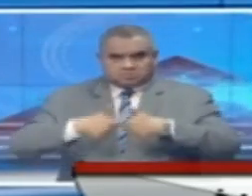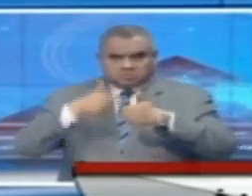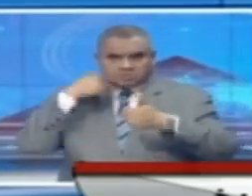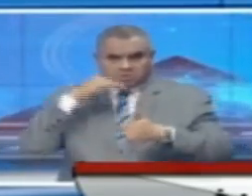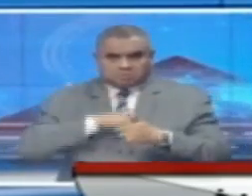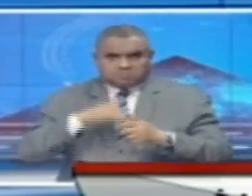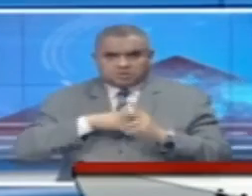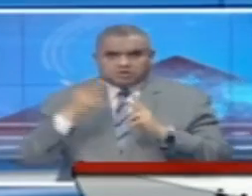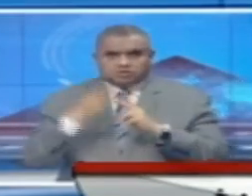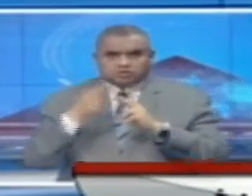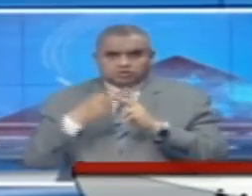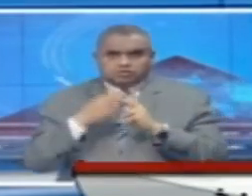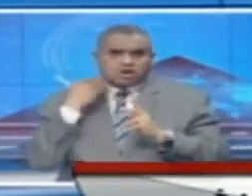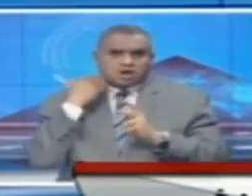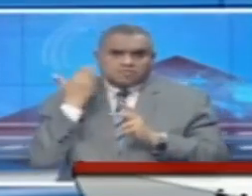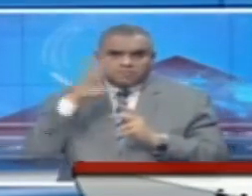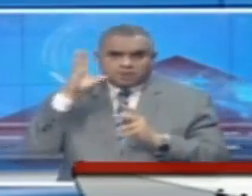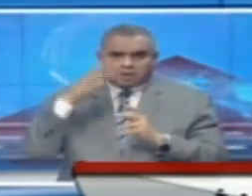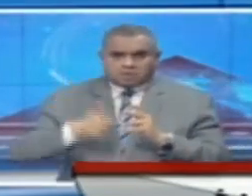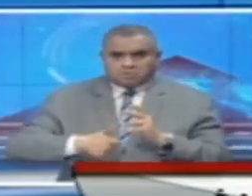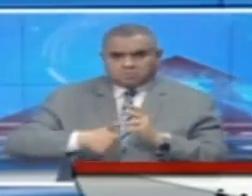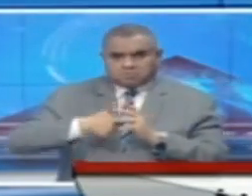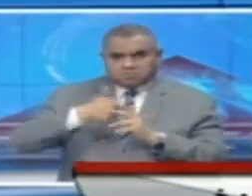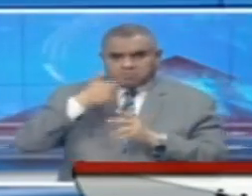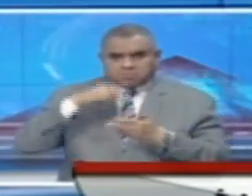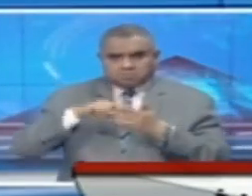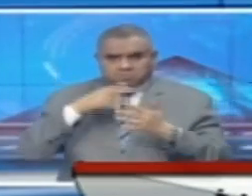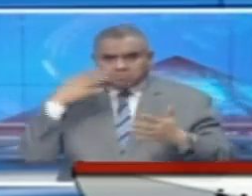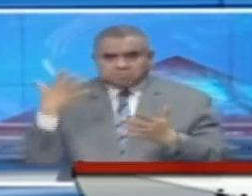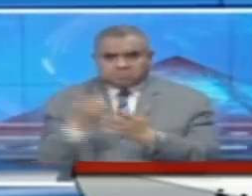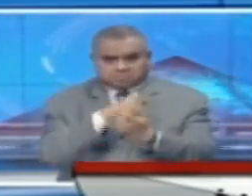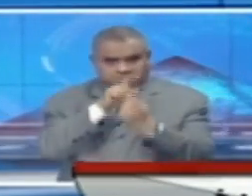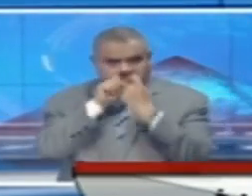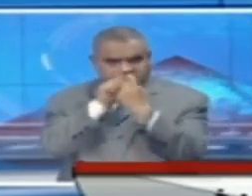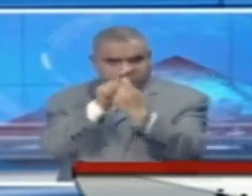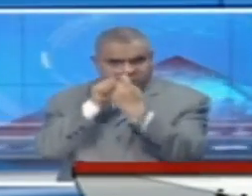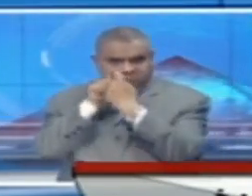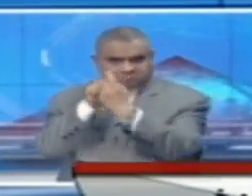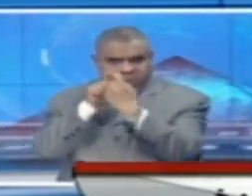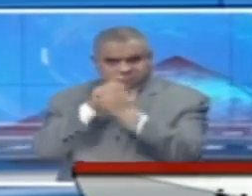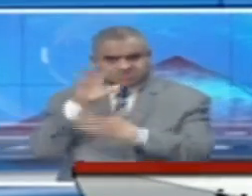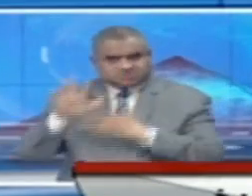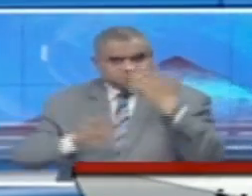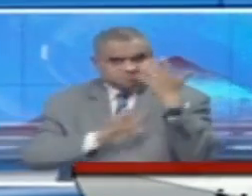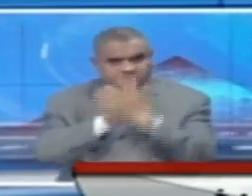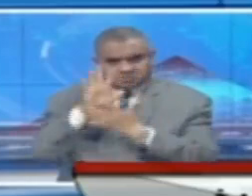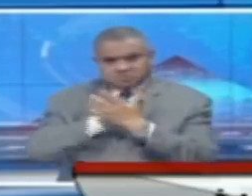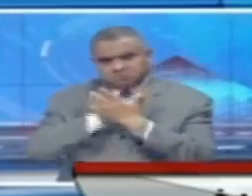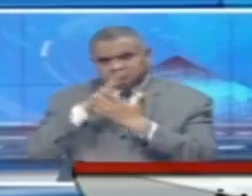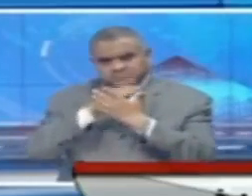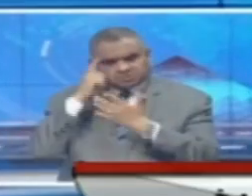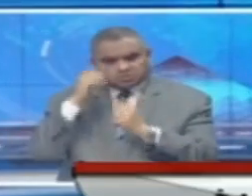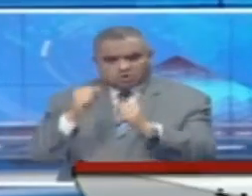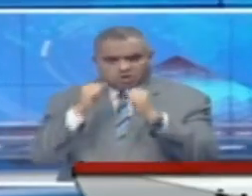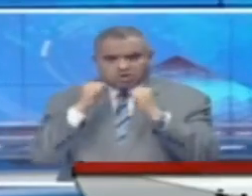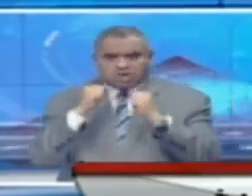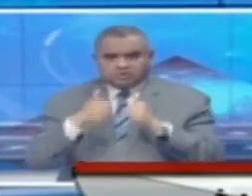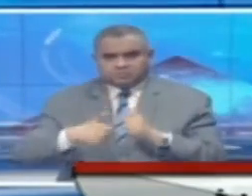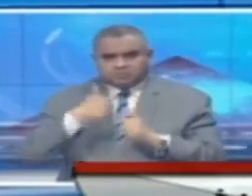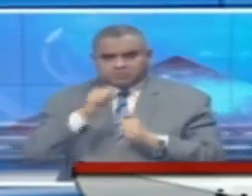وقيما غالية على قدرة الشعب المصري على تجاوز ما يتعرض له من